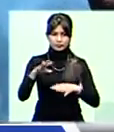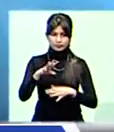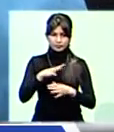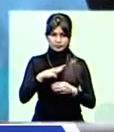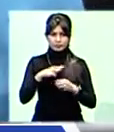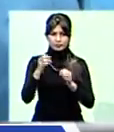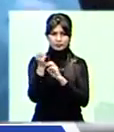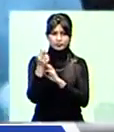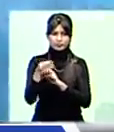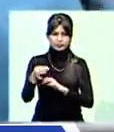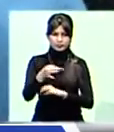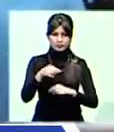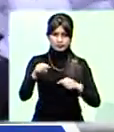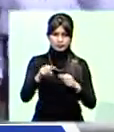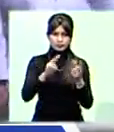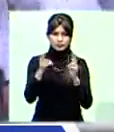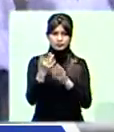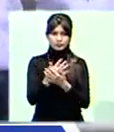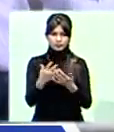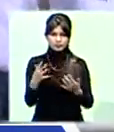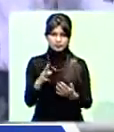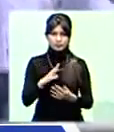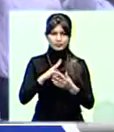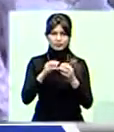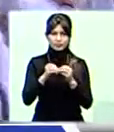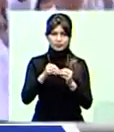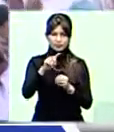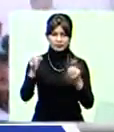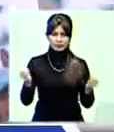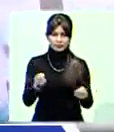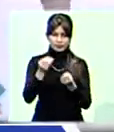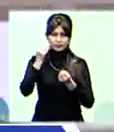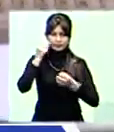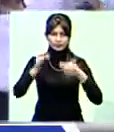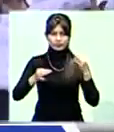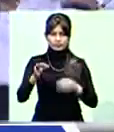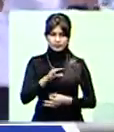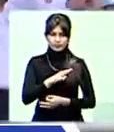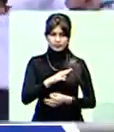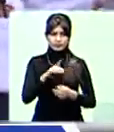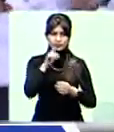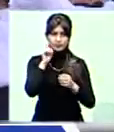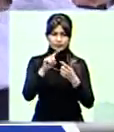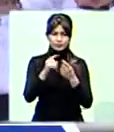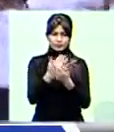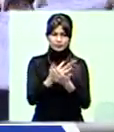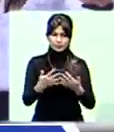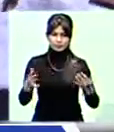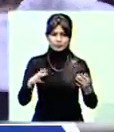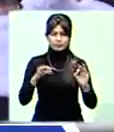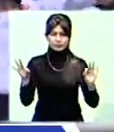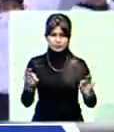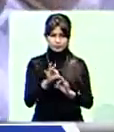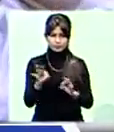Флешмобта сайлауға қолдау білдіретіндіктерін жеткізді. Саяси шара ел дамуының кепілі болып саналатындығына сенімді. Жастар Қазақстан халқы ассамблеясының